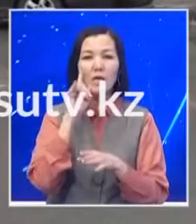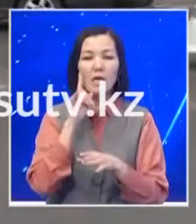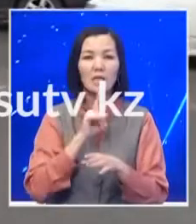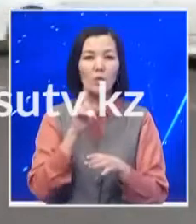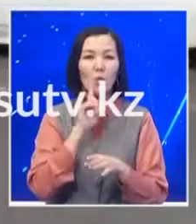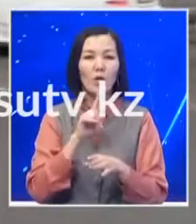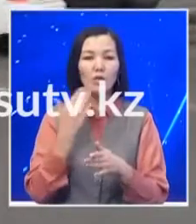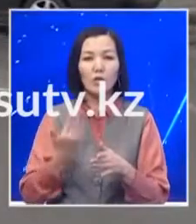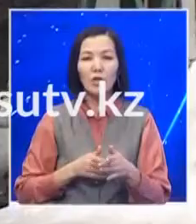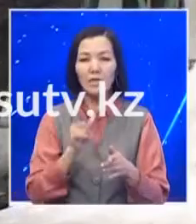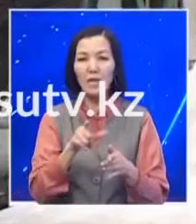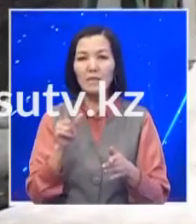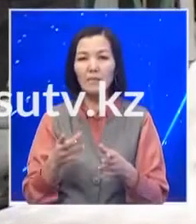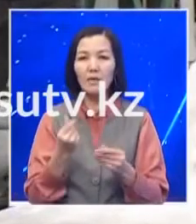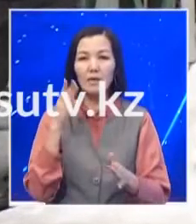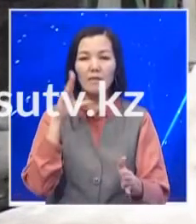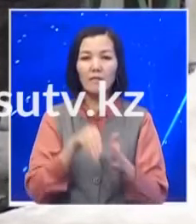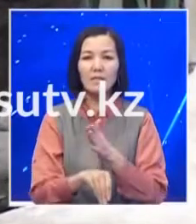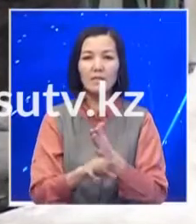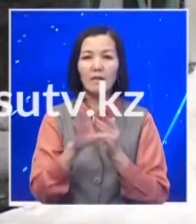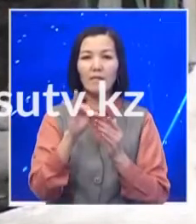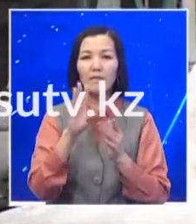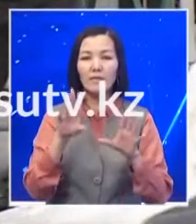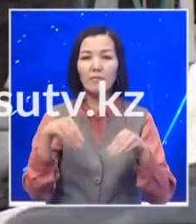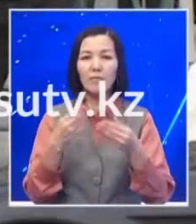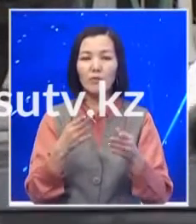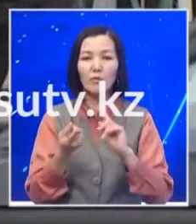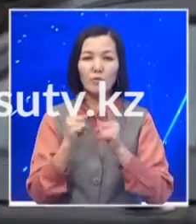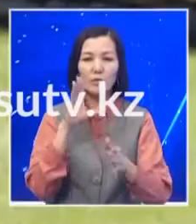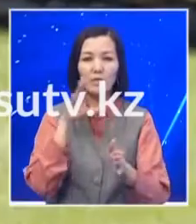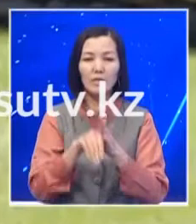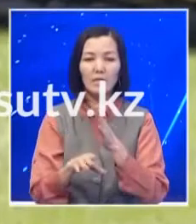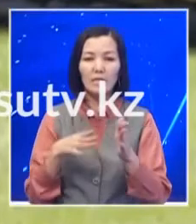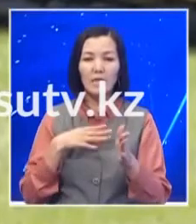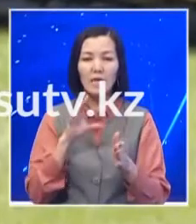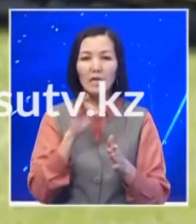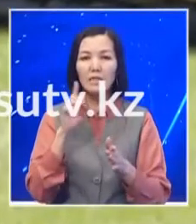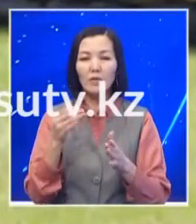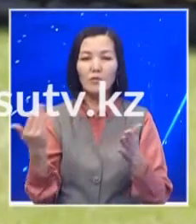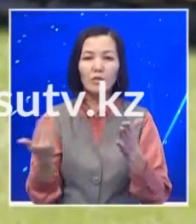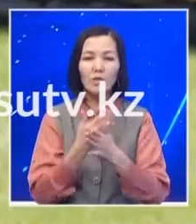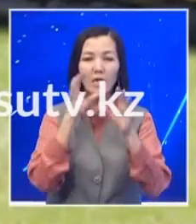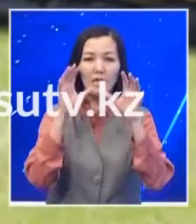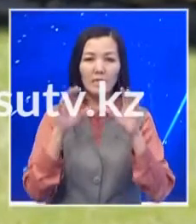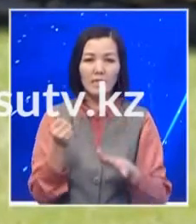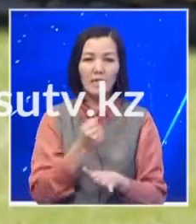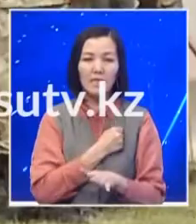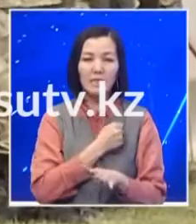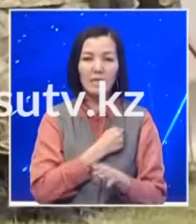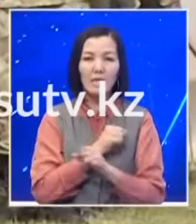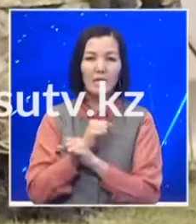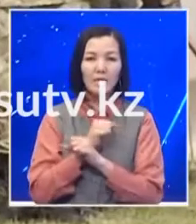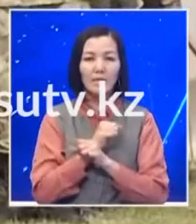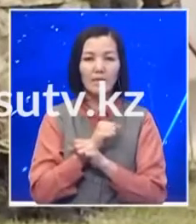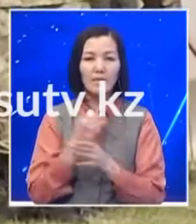болатын азаматтарға инвесторлық визаны беруге қатысты да өзгерістер енді. Сәуірдегі жаңа заңда әскерилер демалысына